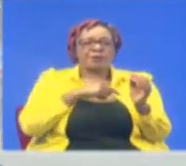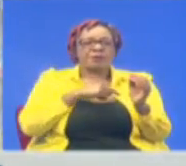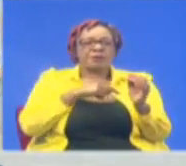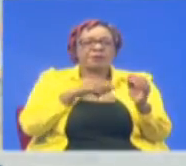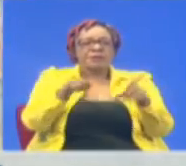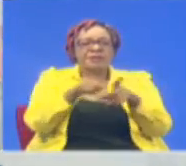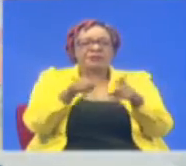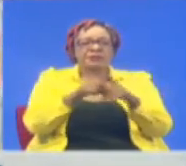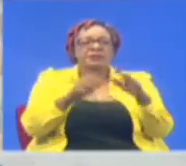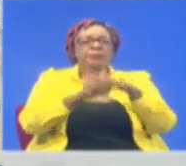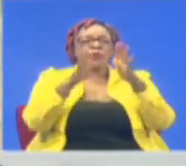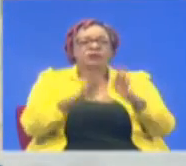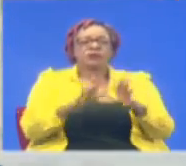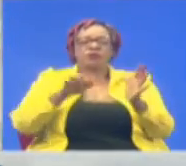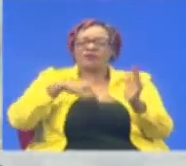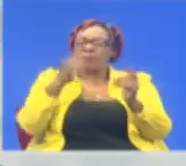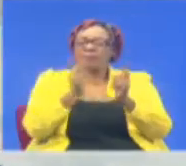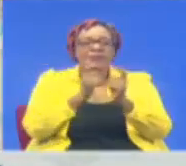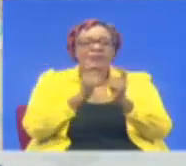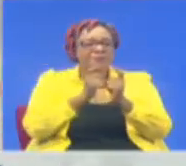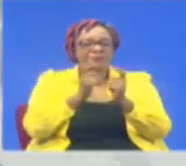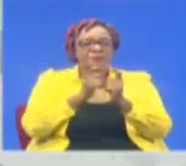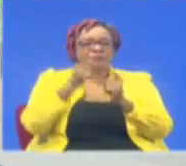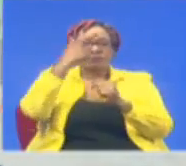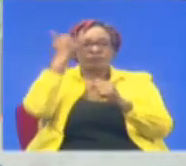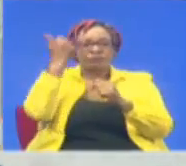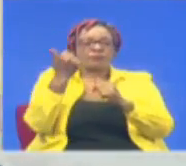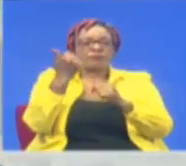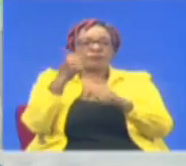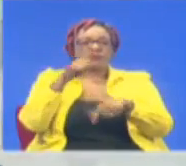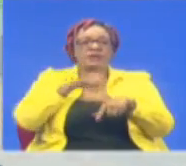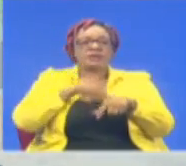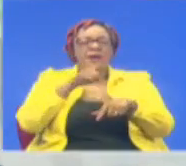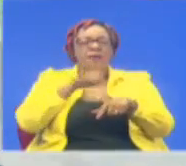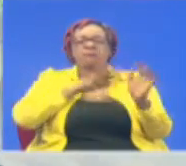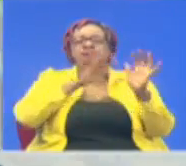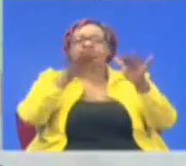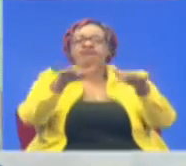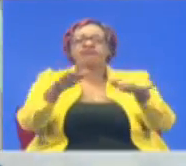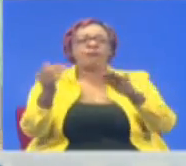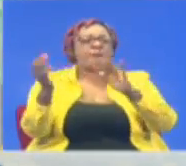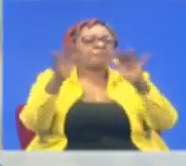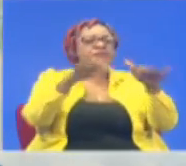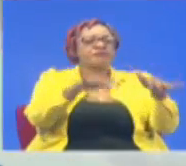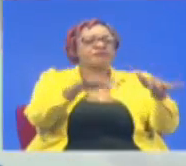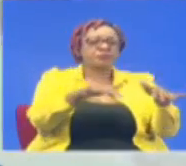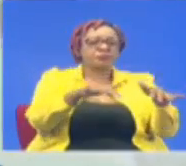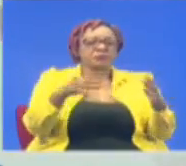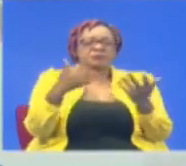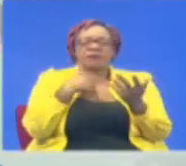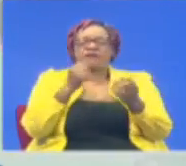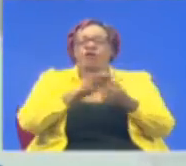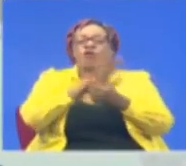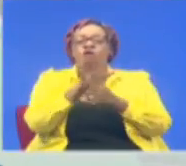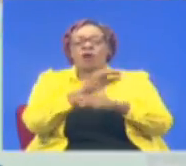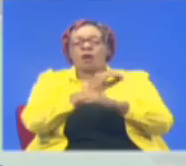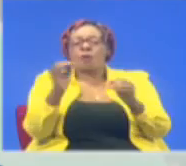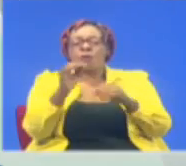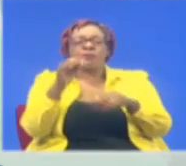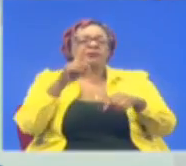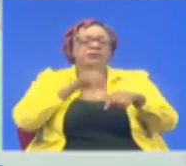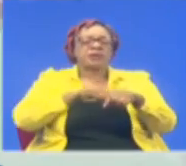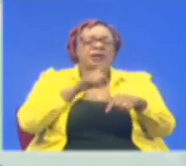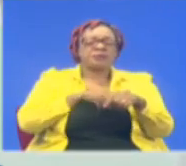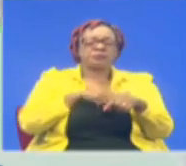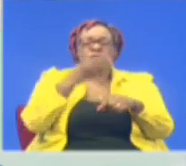fans tunasikia ubaya sana, kwa sababu wakati mtu anaenda mahali hakuna mambo na corona, wakati Raila anaenda mahali hakuna